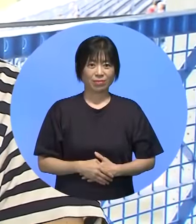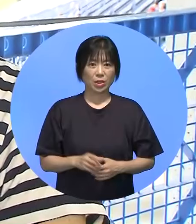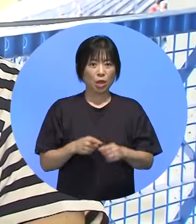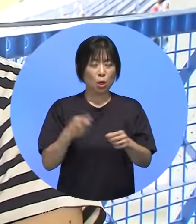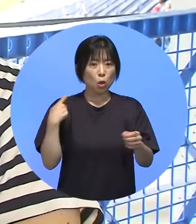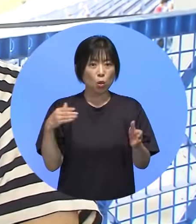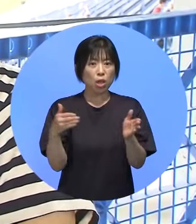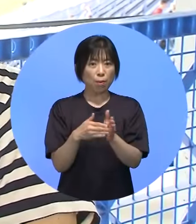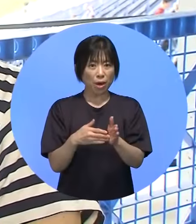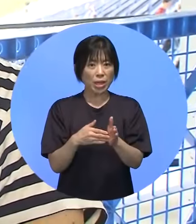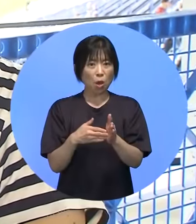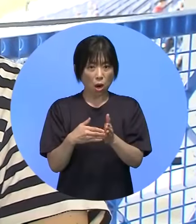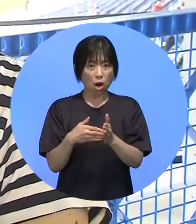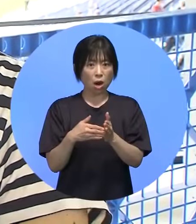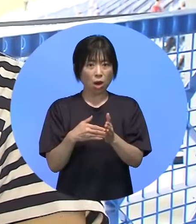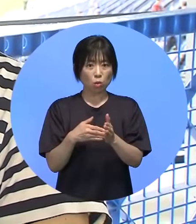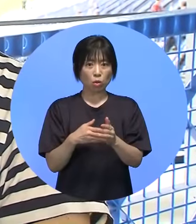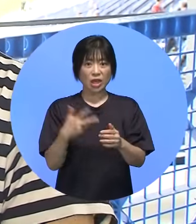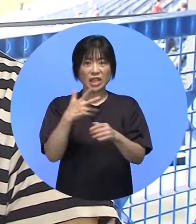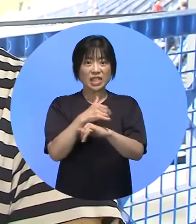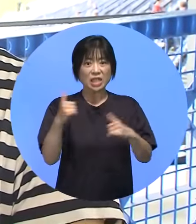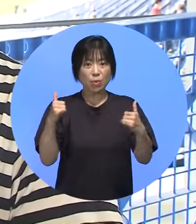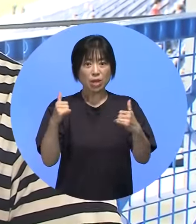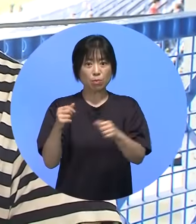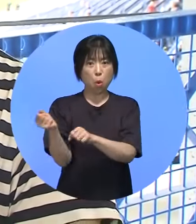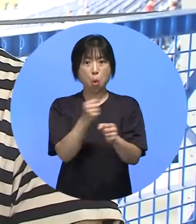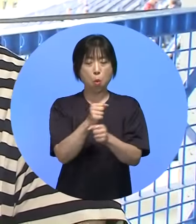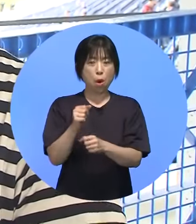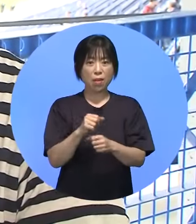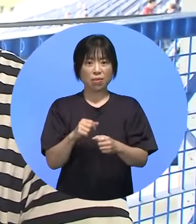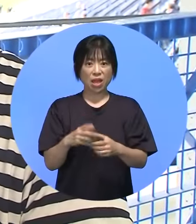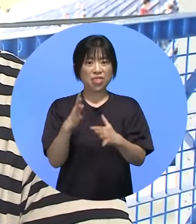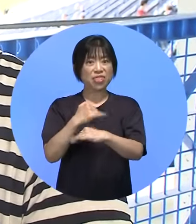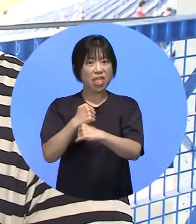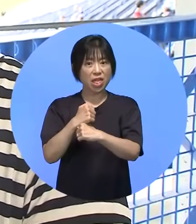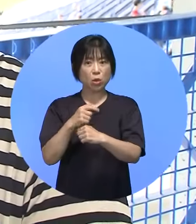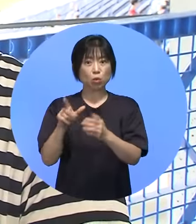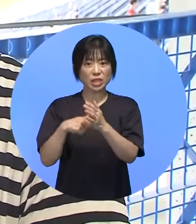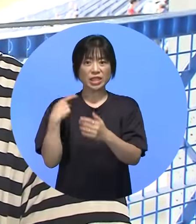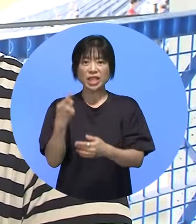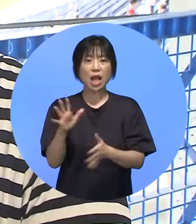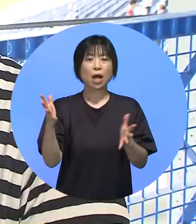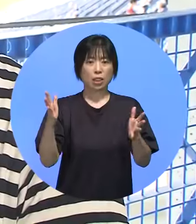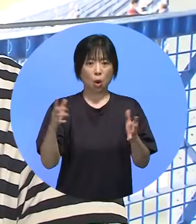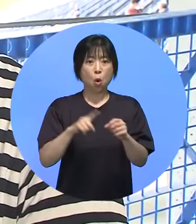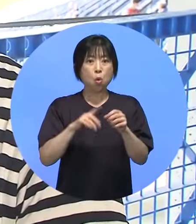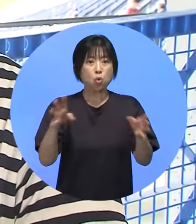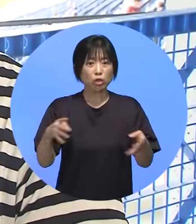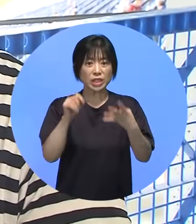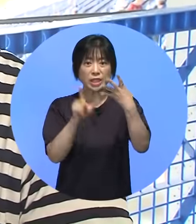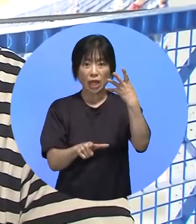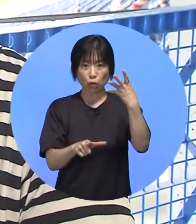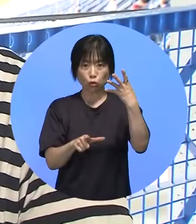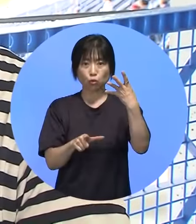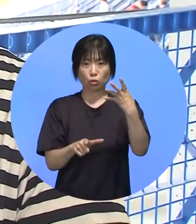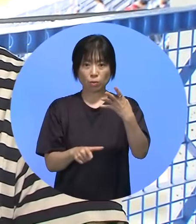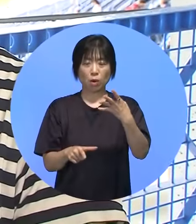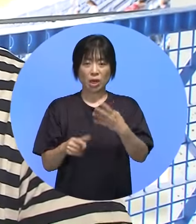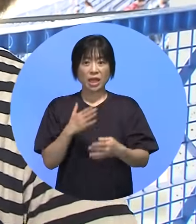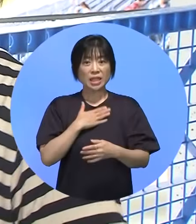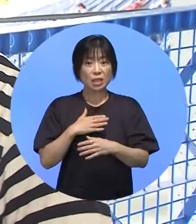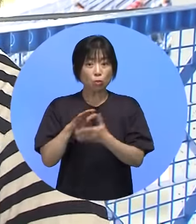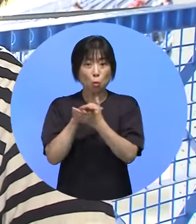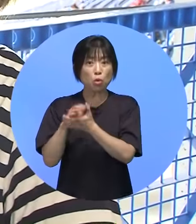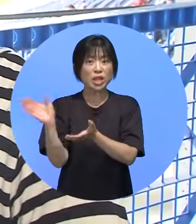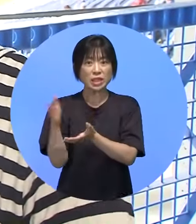応援デーかなんかの時作ってなかったんですけど今年も私学にし人間なんか年間パスで行けなくなったから